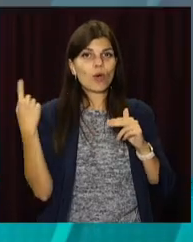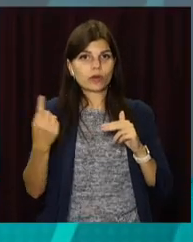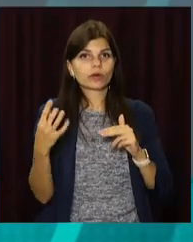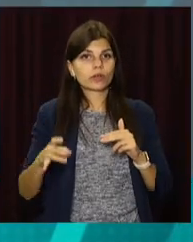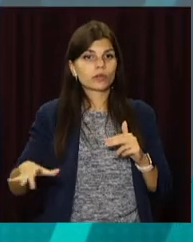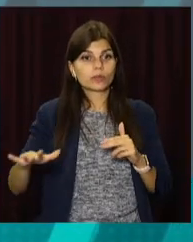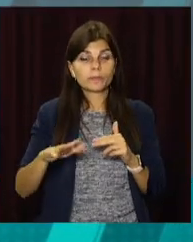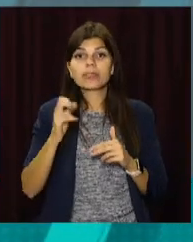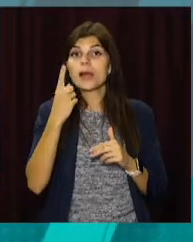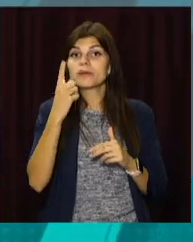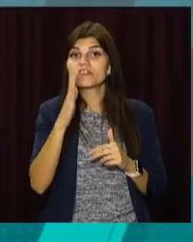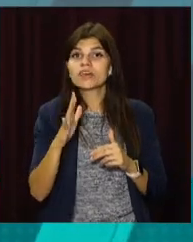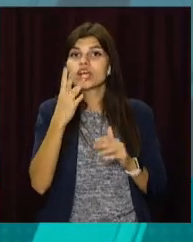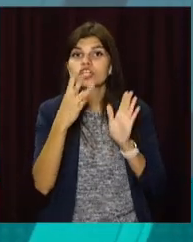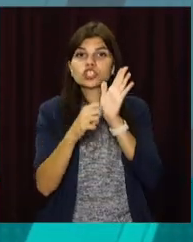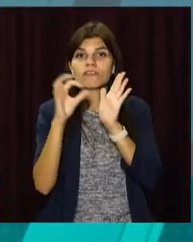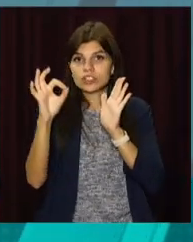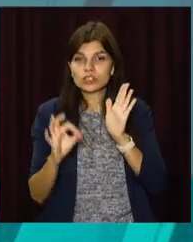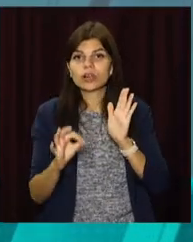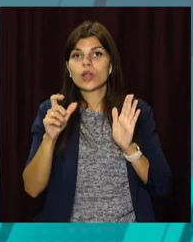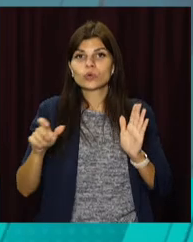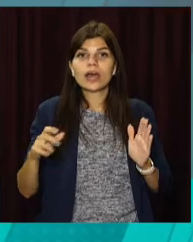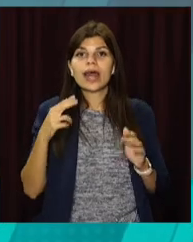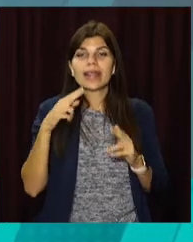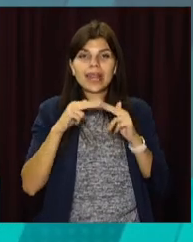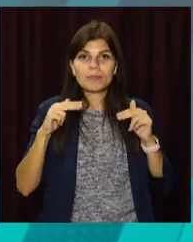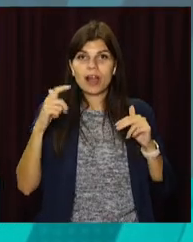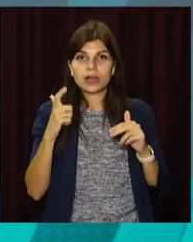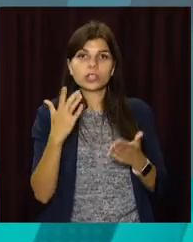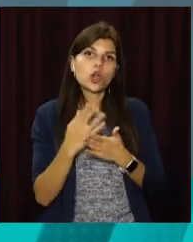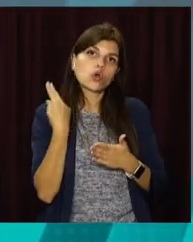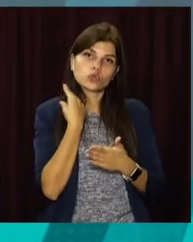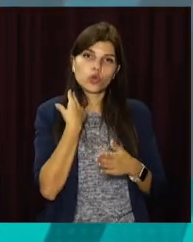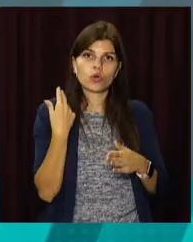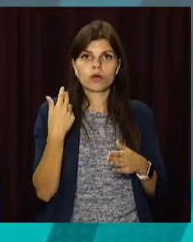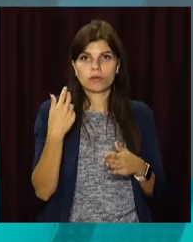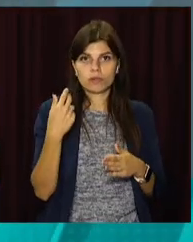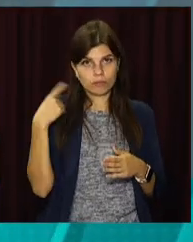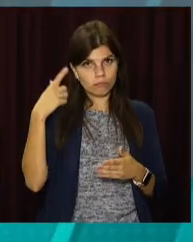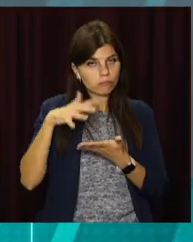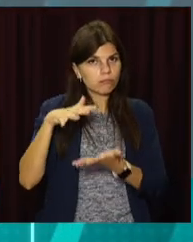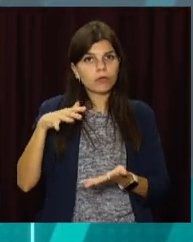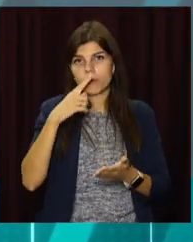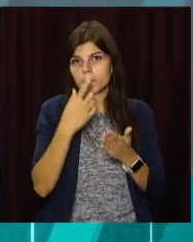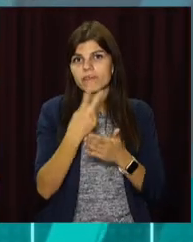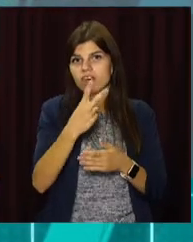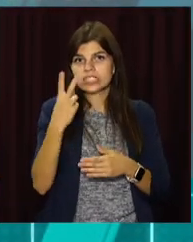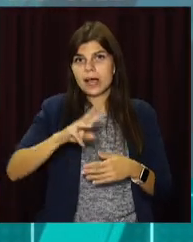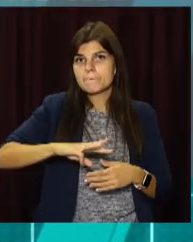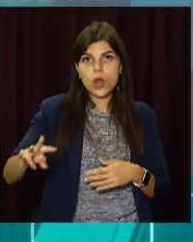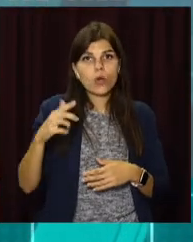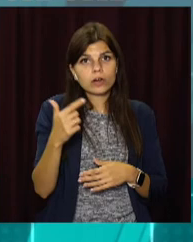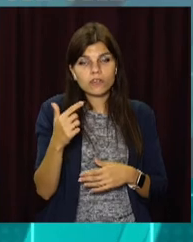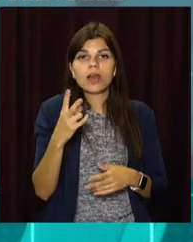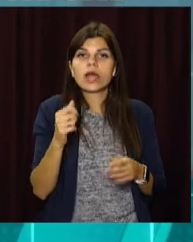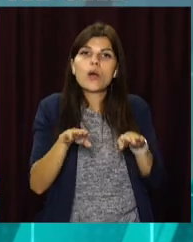району. На 1 вересня 36% клієнтів Дніпрогазу мають заборгованість за розподіл блакитного палива. Це майже 22 мільйони гривень.